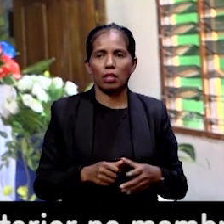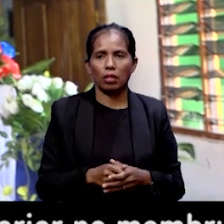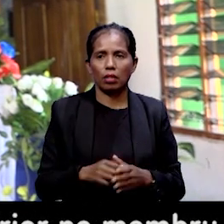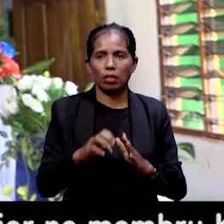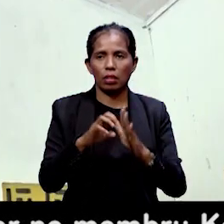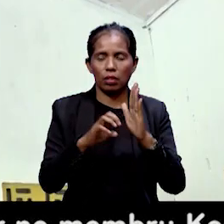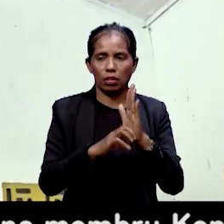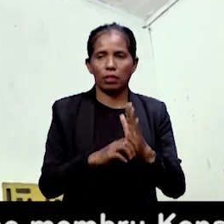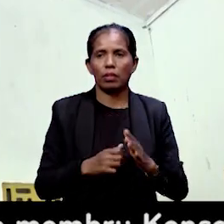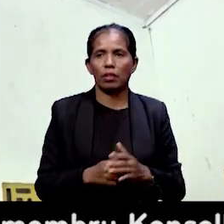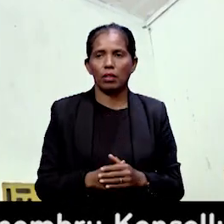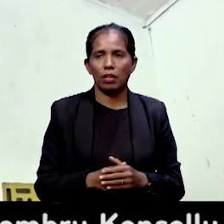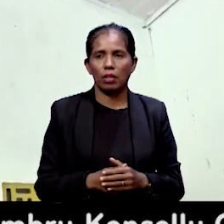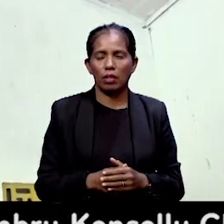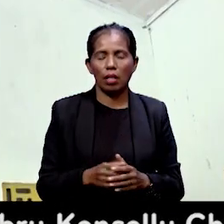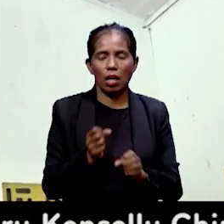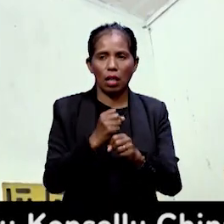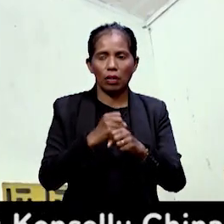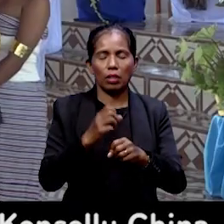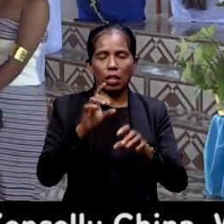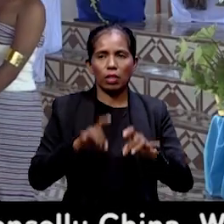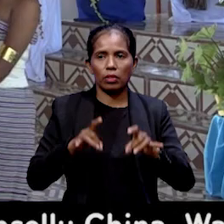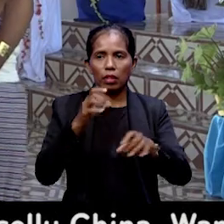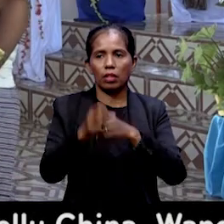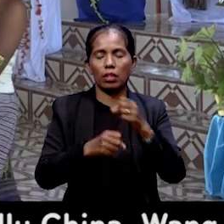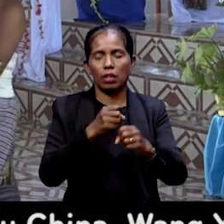starunian. Cruz ne halo iha Australia hatinang riwi datu sia